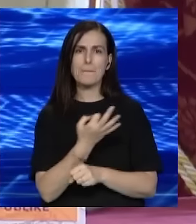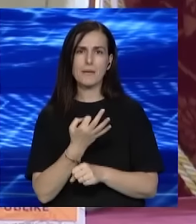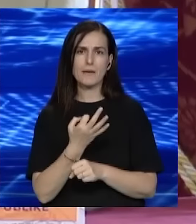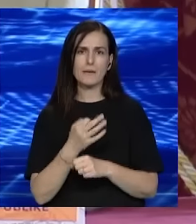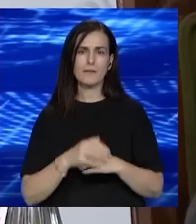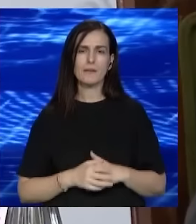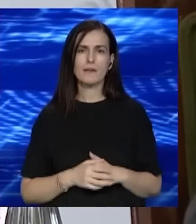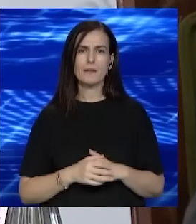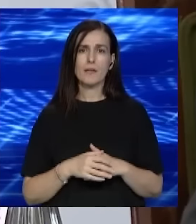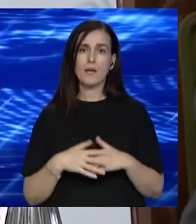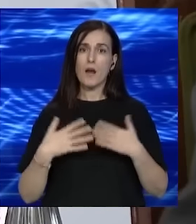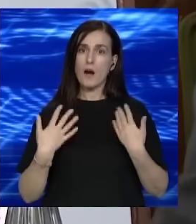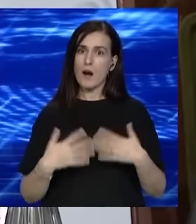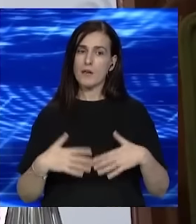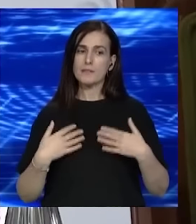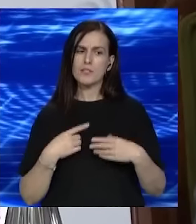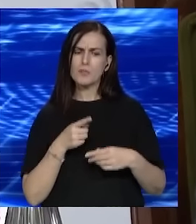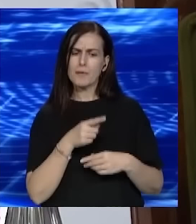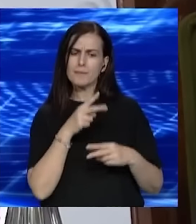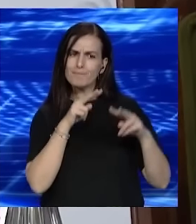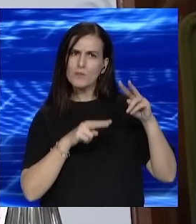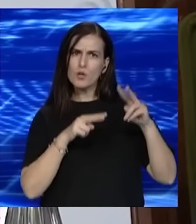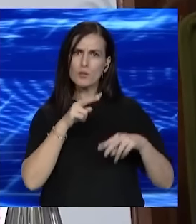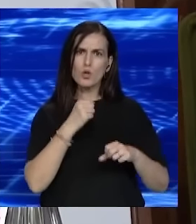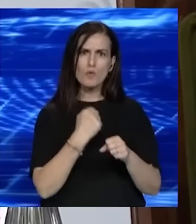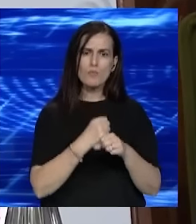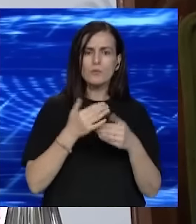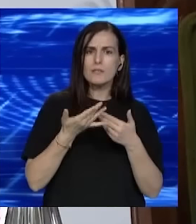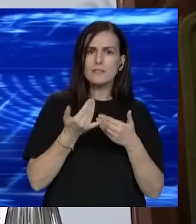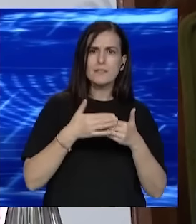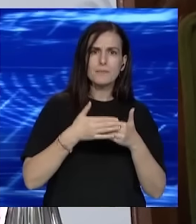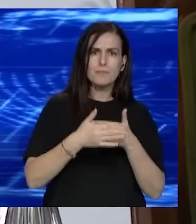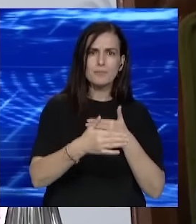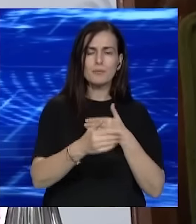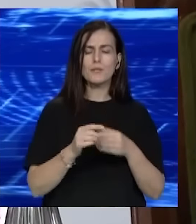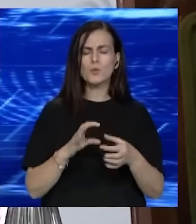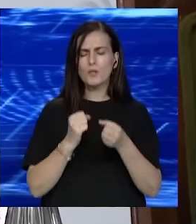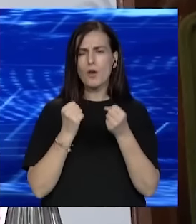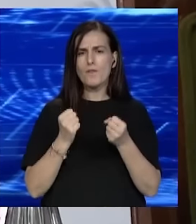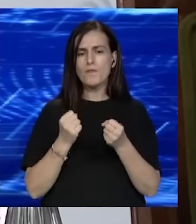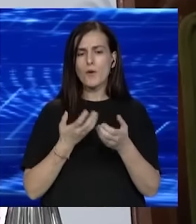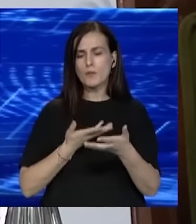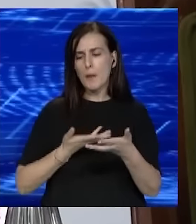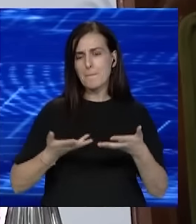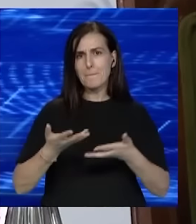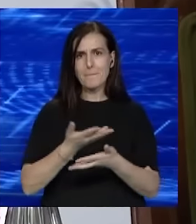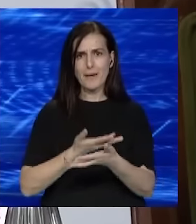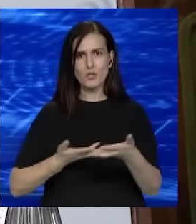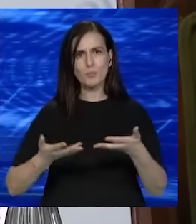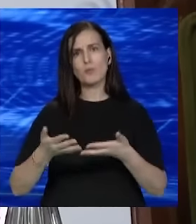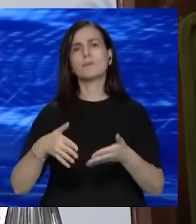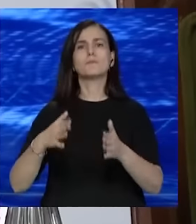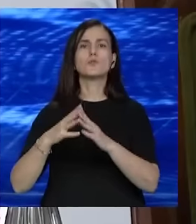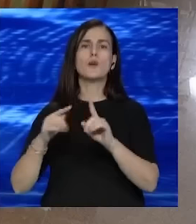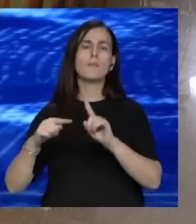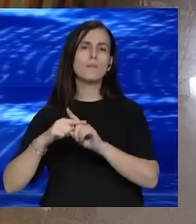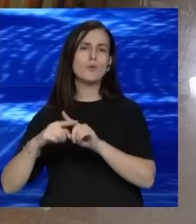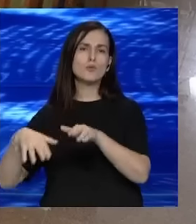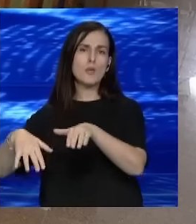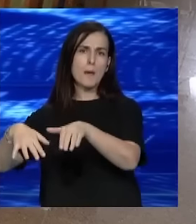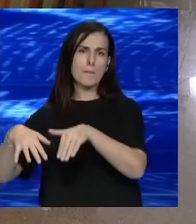strukturave qeveritare është shumë e rëndësishme për procesin e Shqipërisë. Ka nevojë për bashkëpunim të fuqishëm mes institucioneve të pavarura me parlamentin që të krijohet balanca